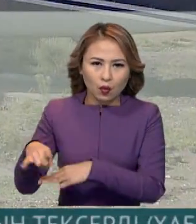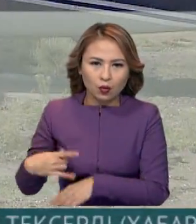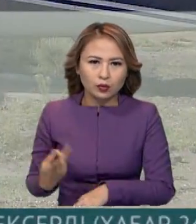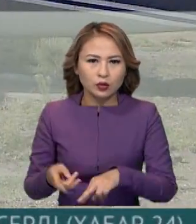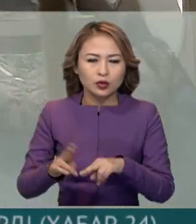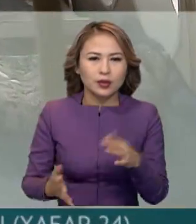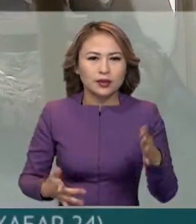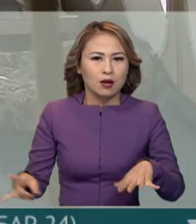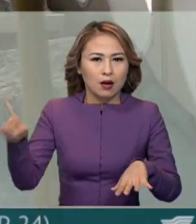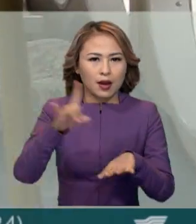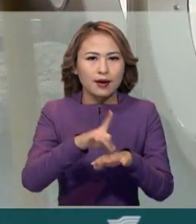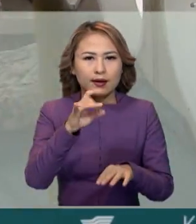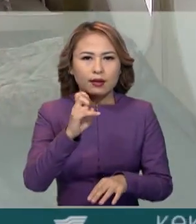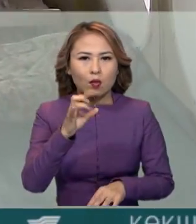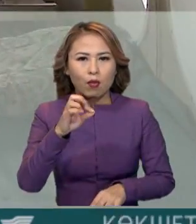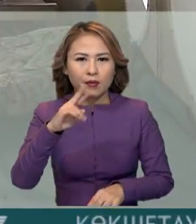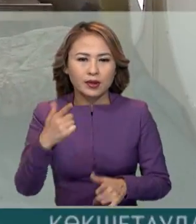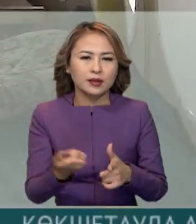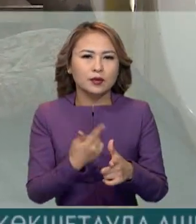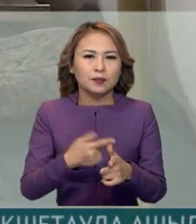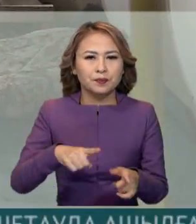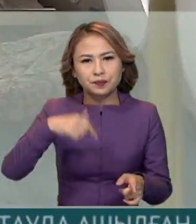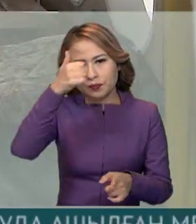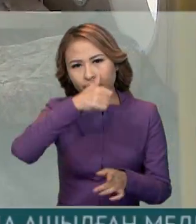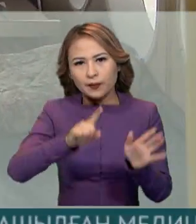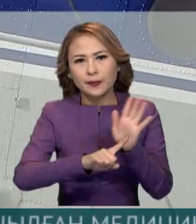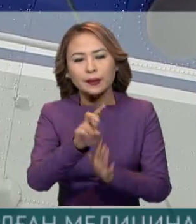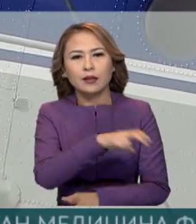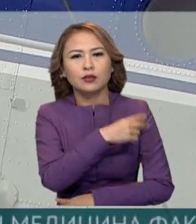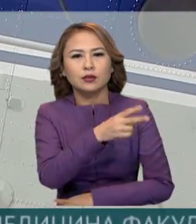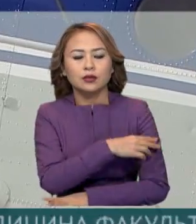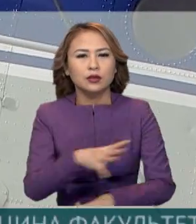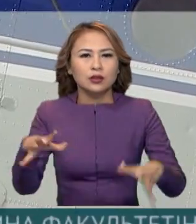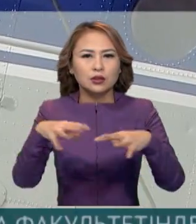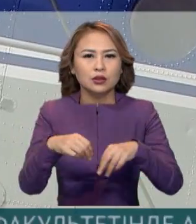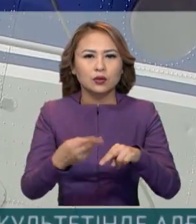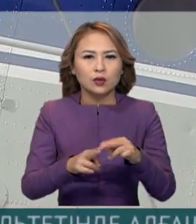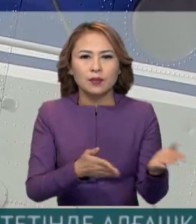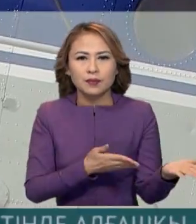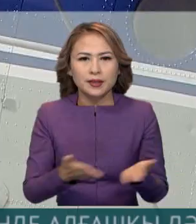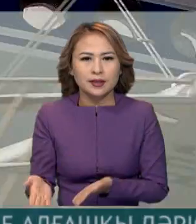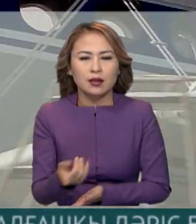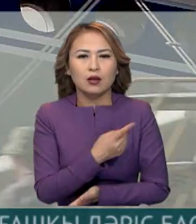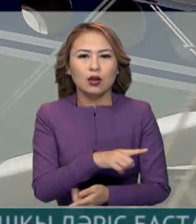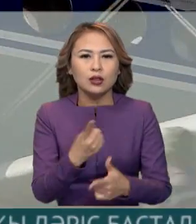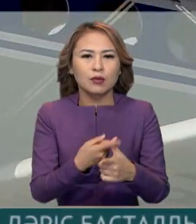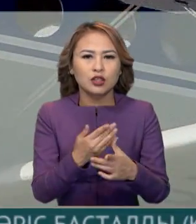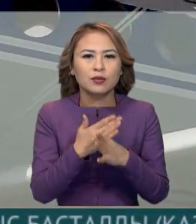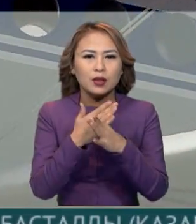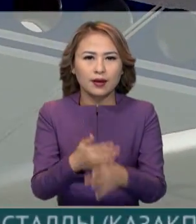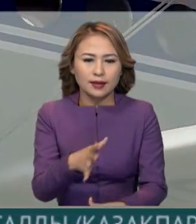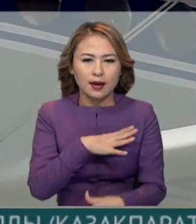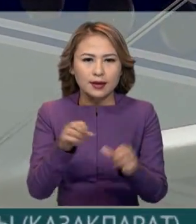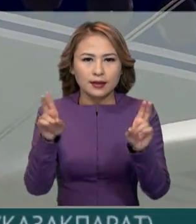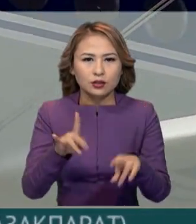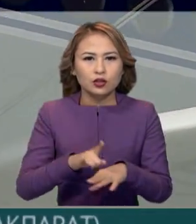әуе көлігімен ұшса, қалғанына реанимобильмен барған. Биылдан бастап дәрігерлер шұғыл шақыртуларға медициналық құралдармен